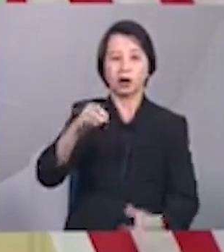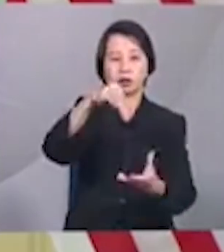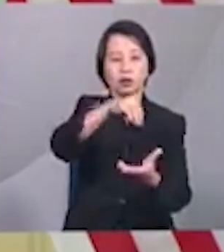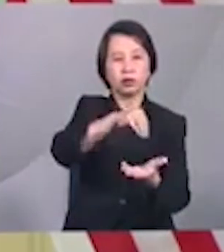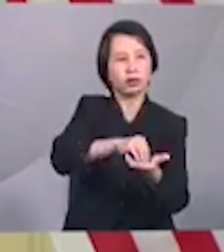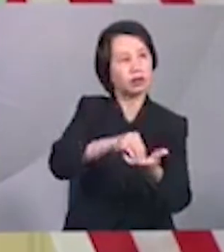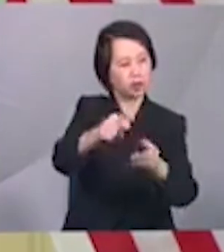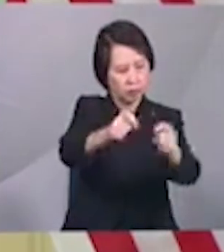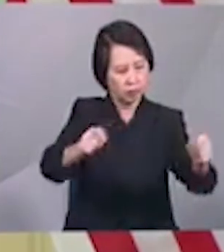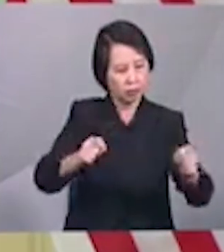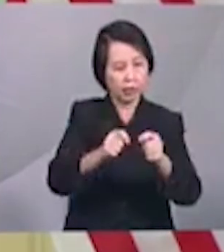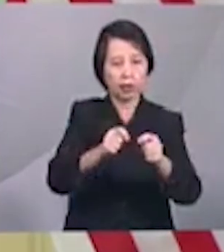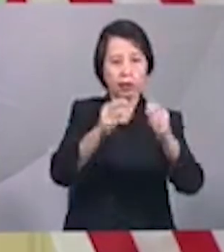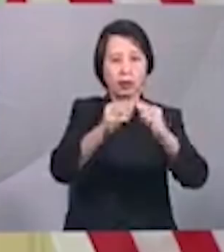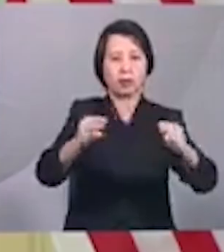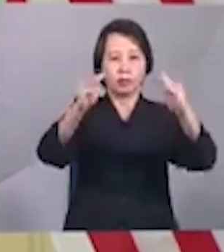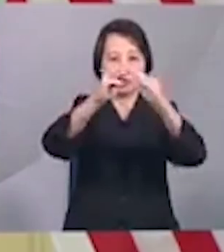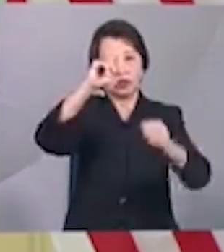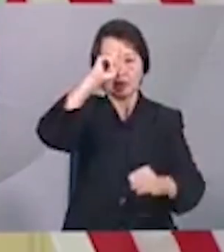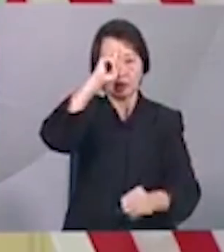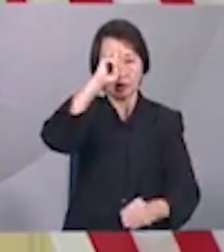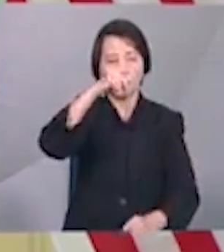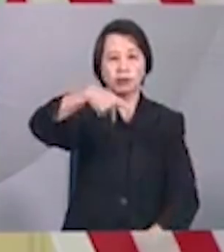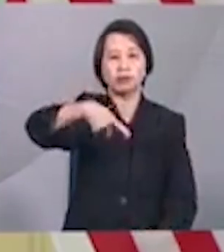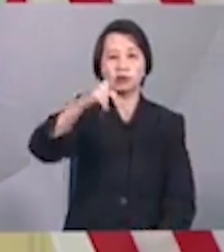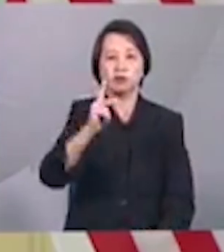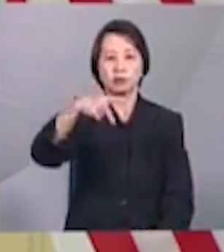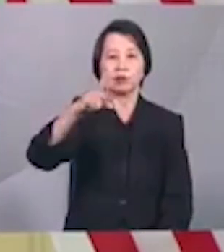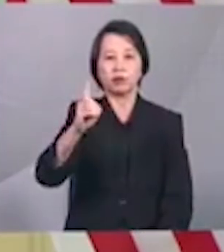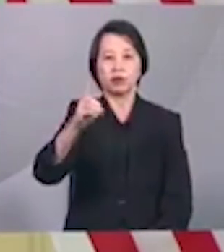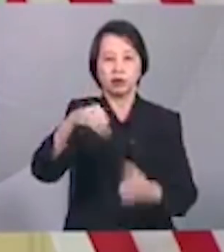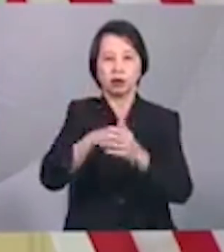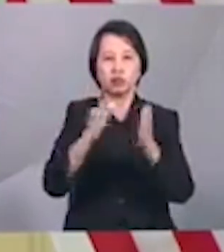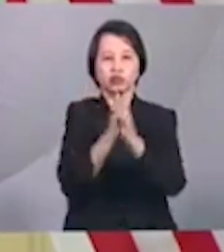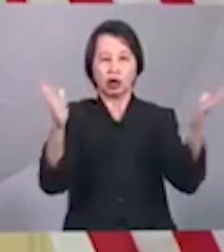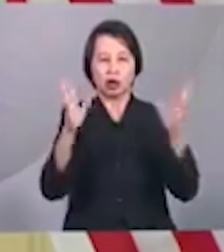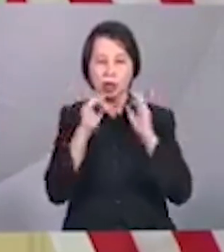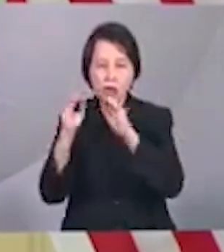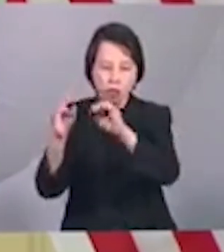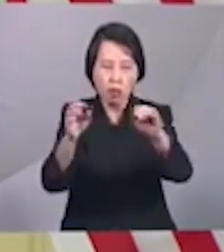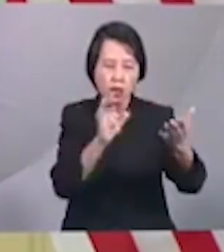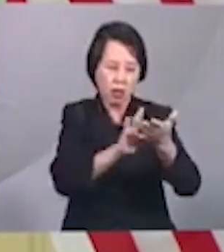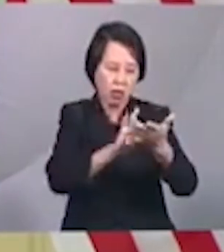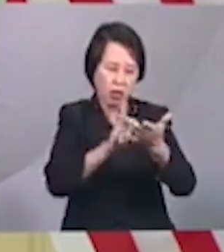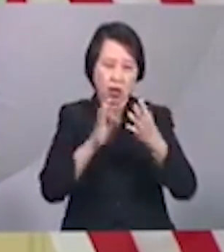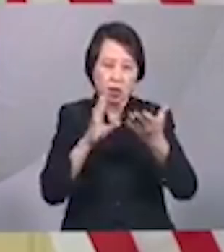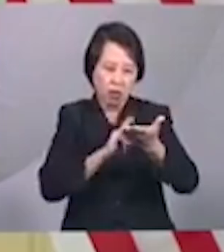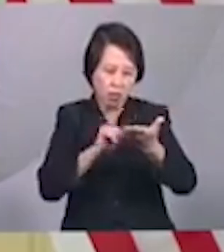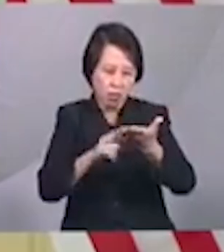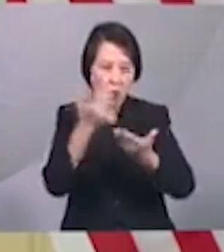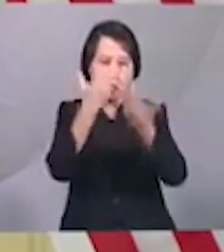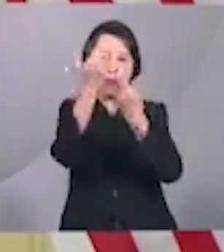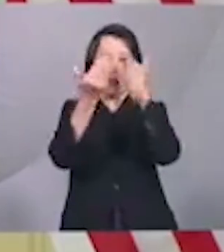PKPD Masjid India. Ya, saya tahu. Semalam heboh di dalam surat khabar seolah-olah kerajaan bertindak zalim dan